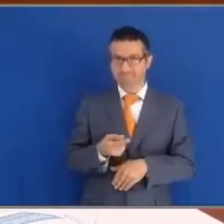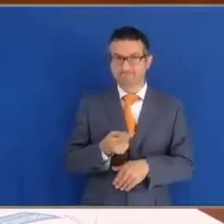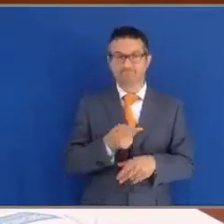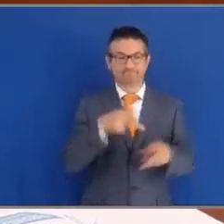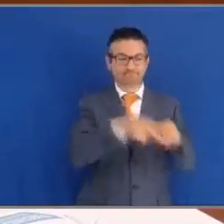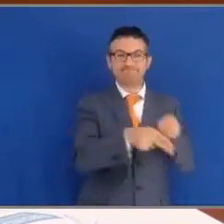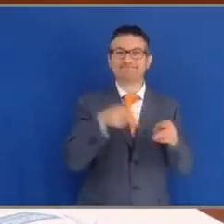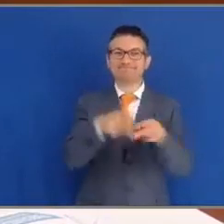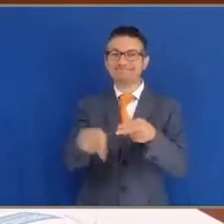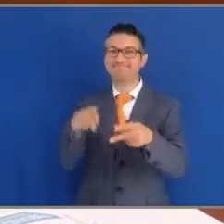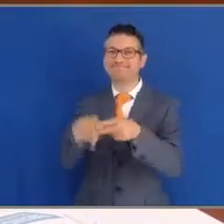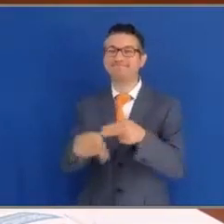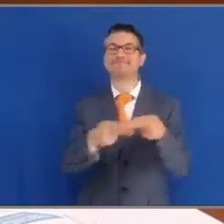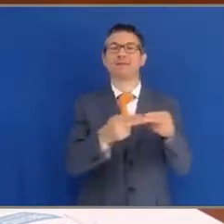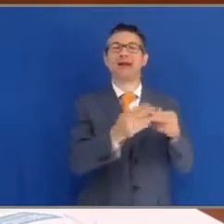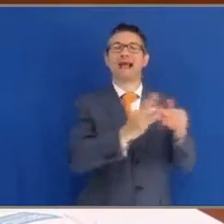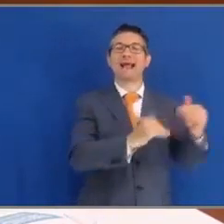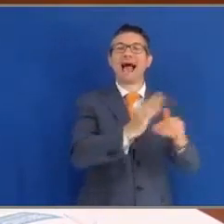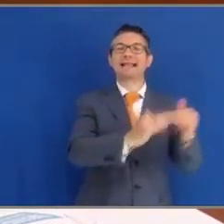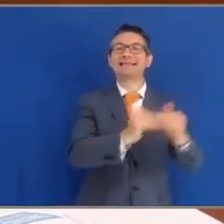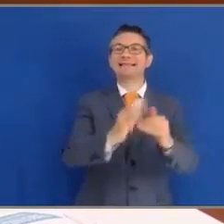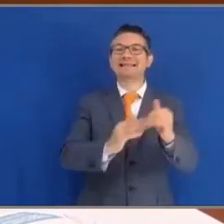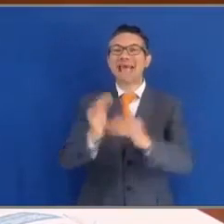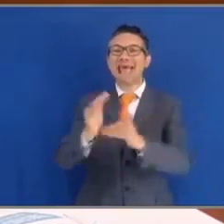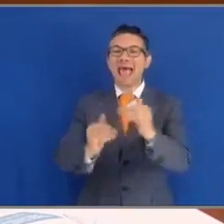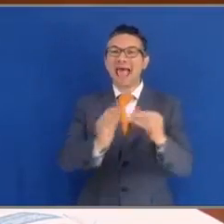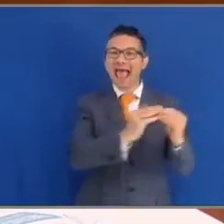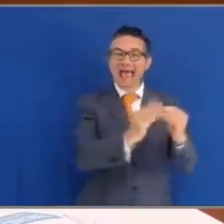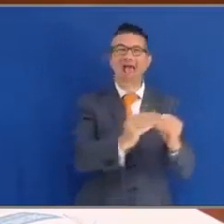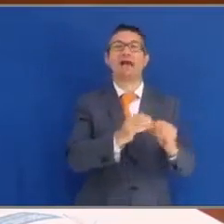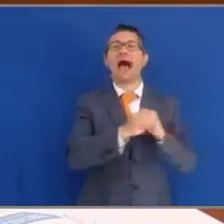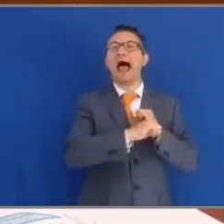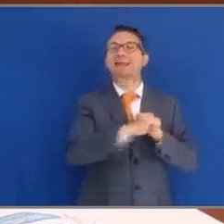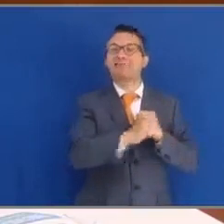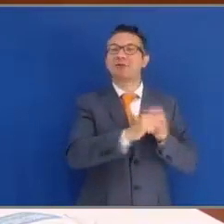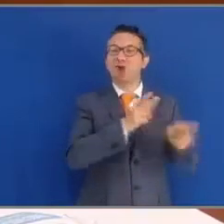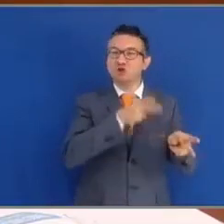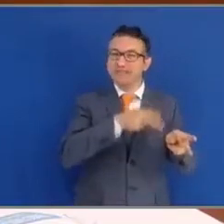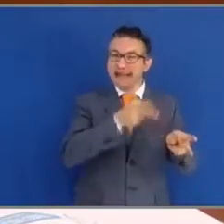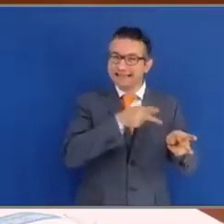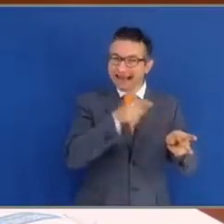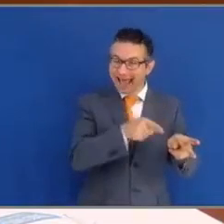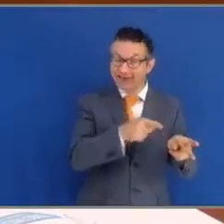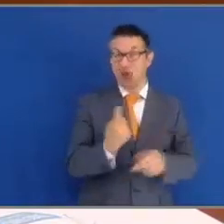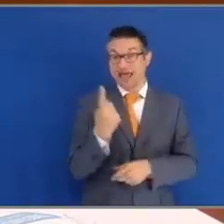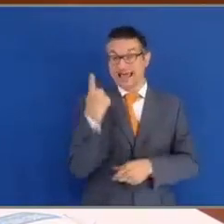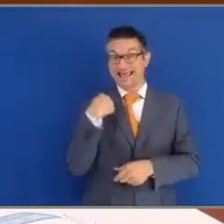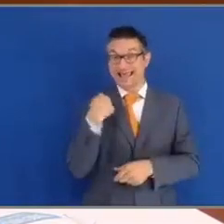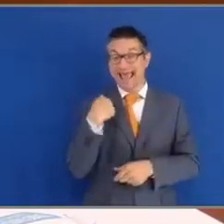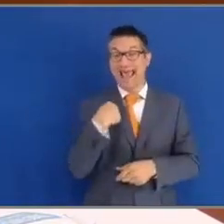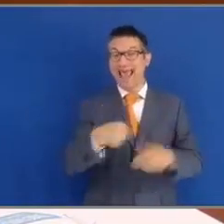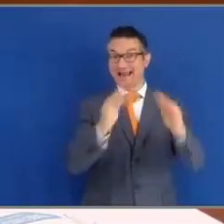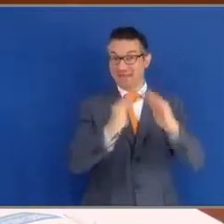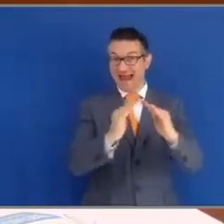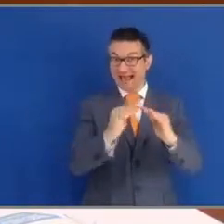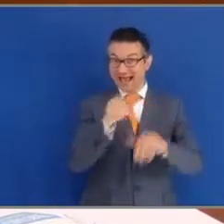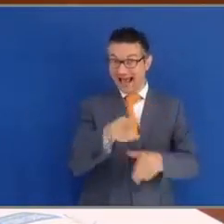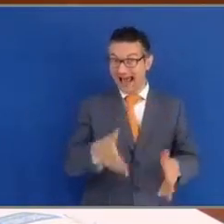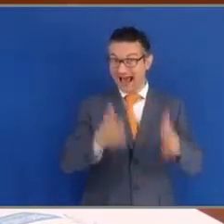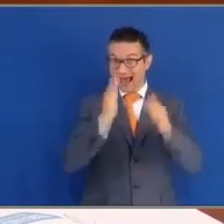sulla parte dell'alta velocità, delle infrastrutture su ferro, ieri sul tema della casa e oggi